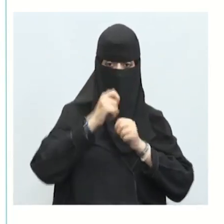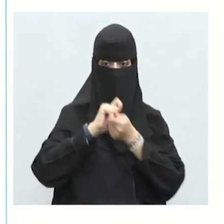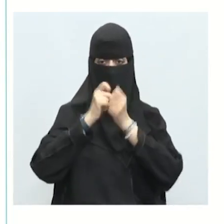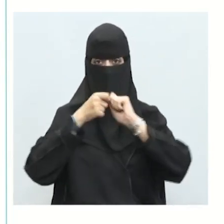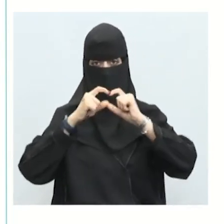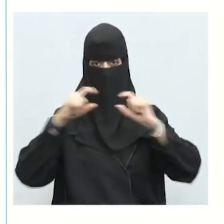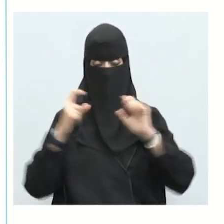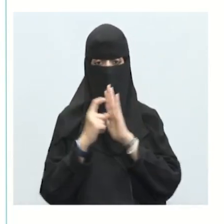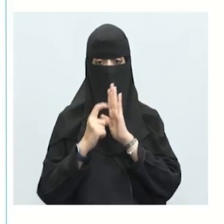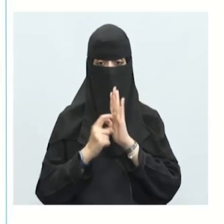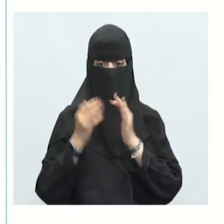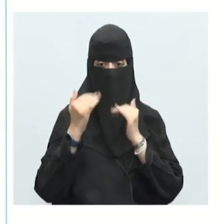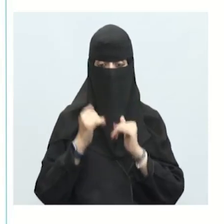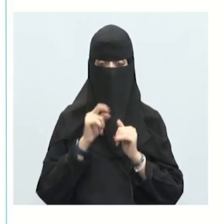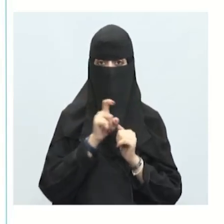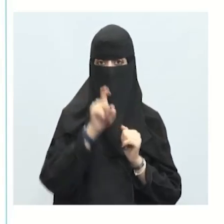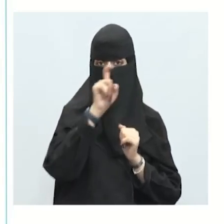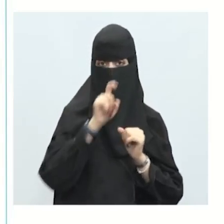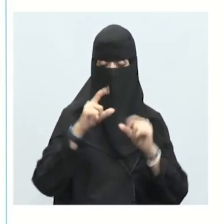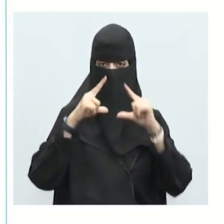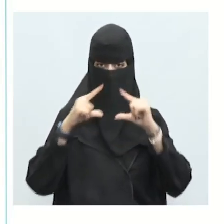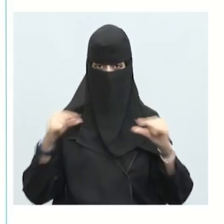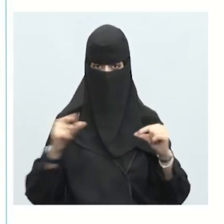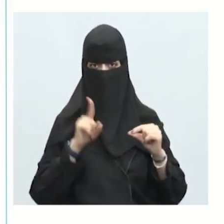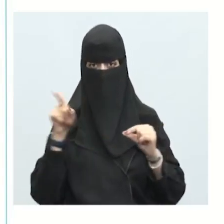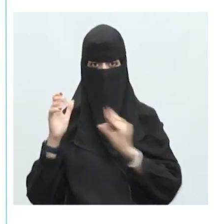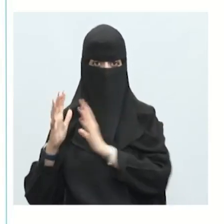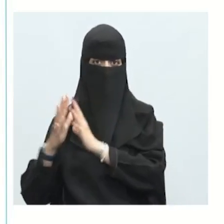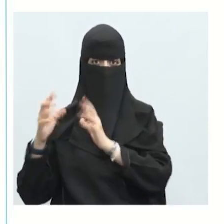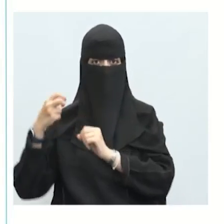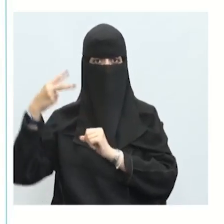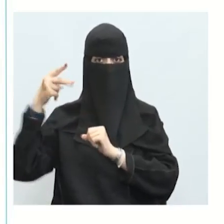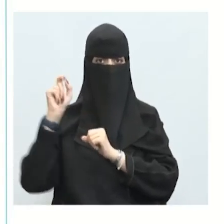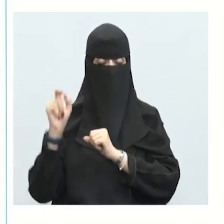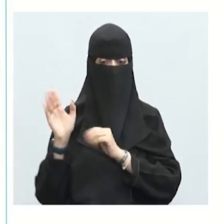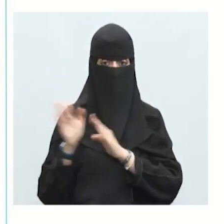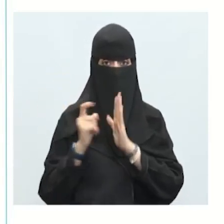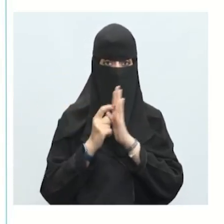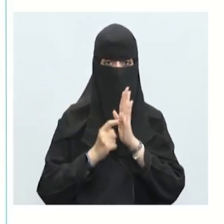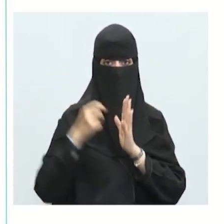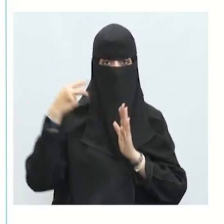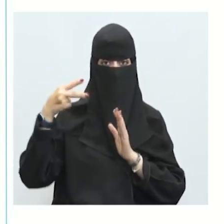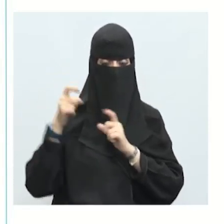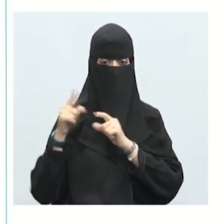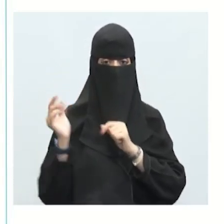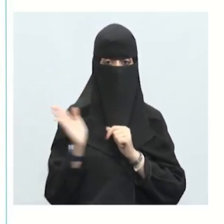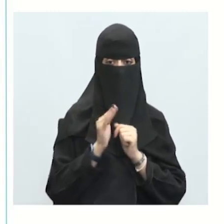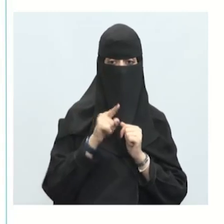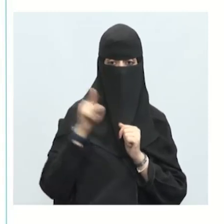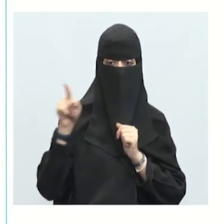اكس ثم نقوم بالسؤال هل الاكس اكبر من الصفر اذا تحقق الشرط نذهب